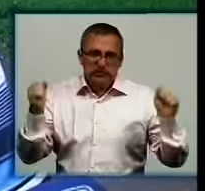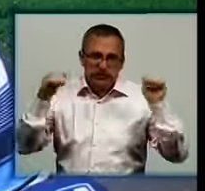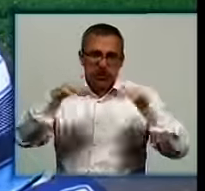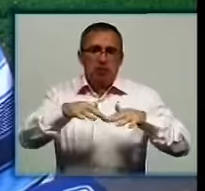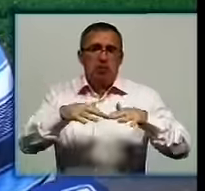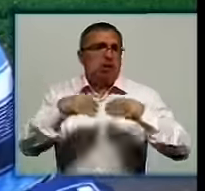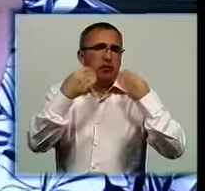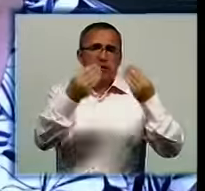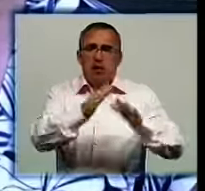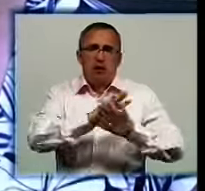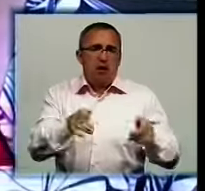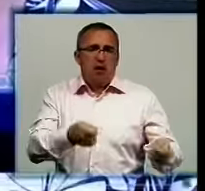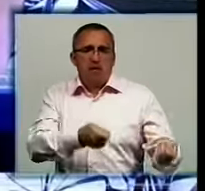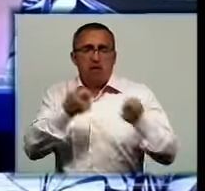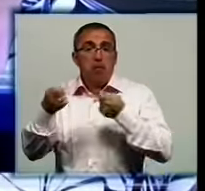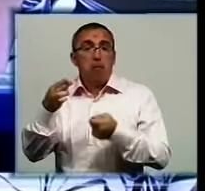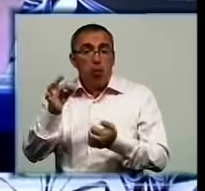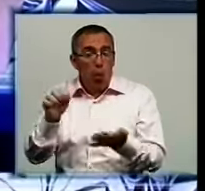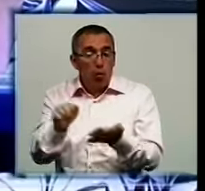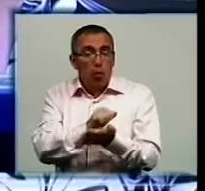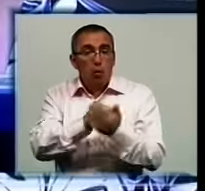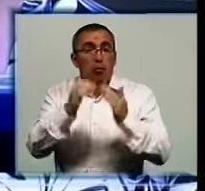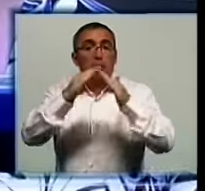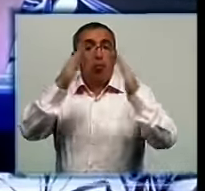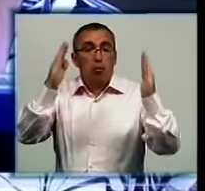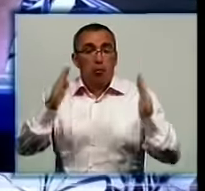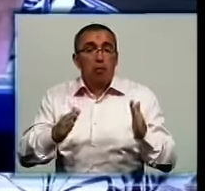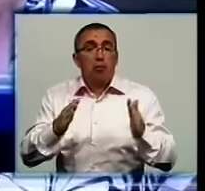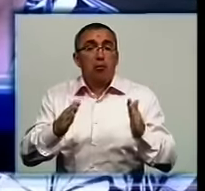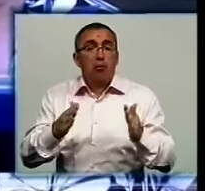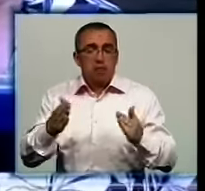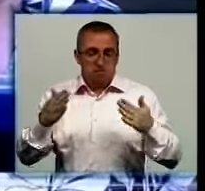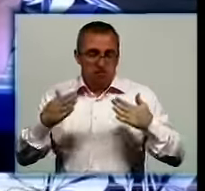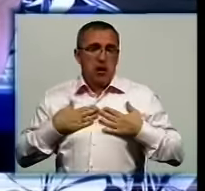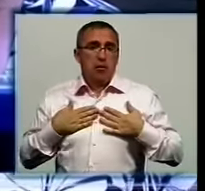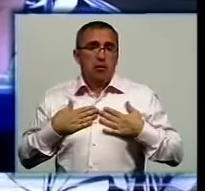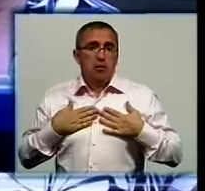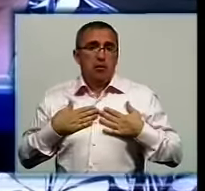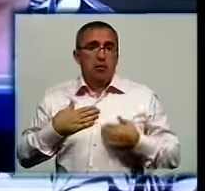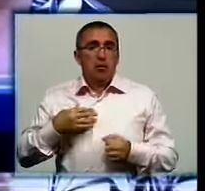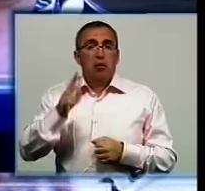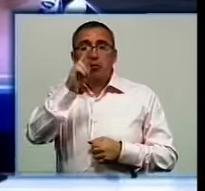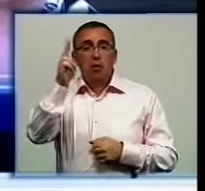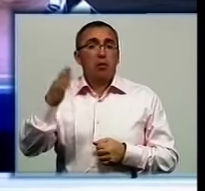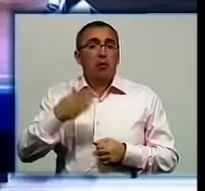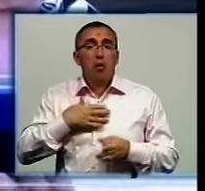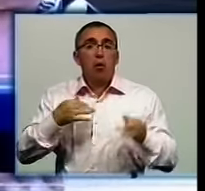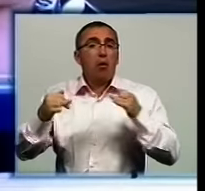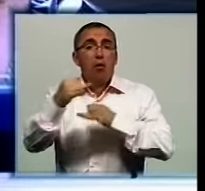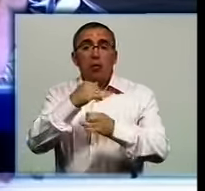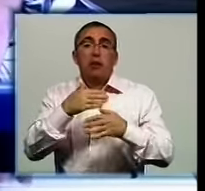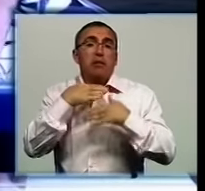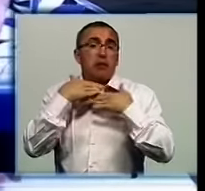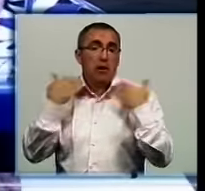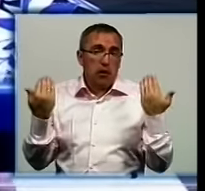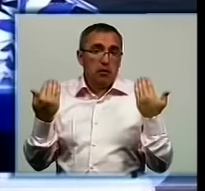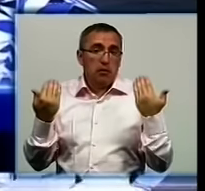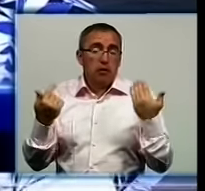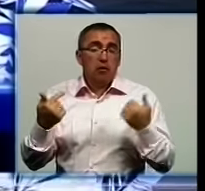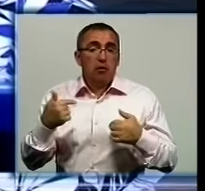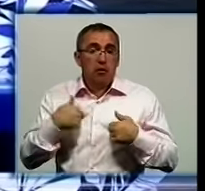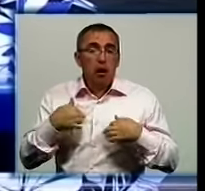не дали їм вивезти. По документам будівля повністю належить мені. Ну ніхто зі мною говорити не хотів. Я і